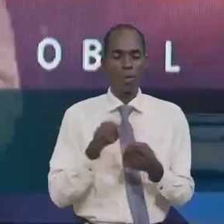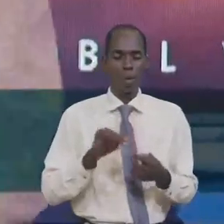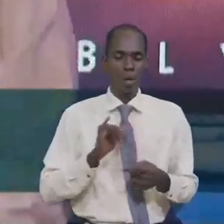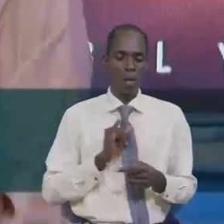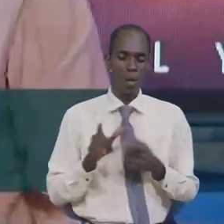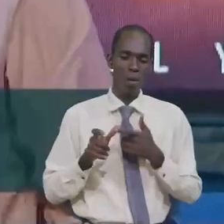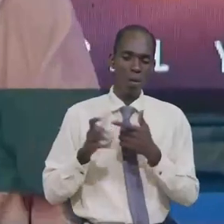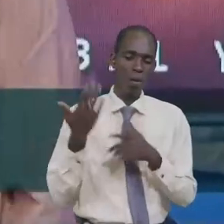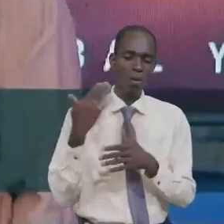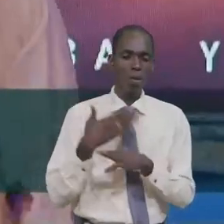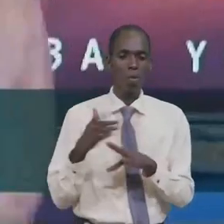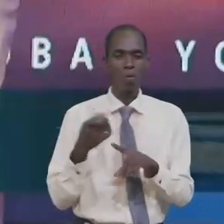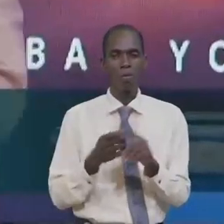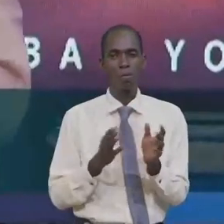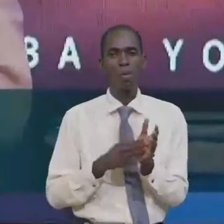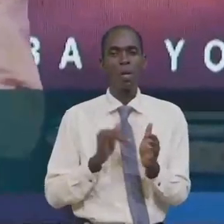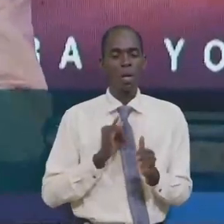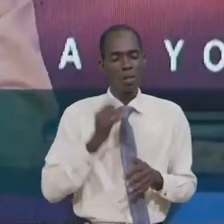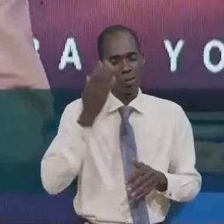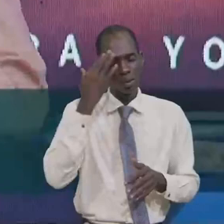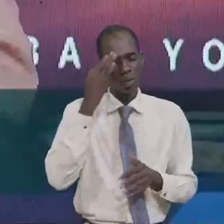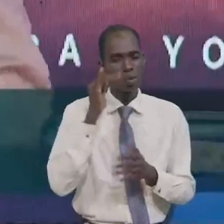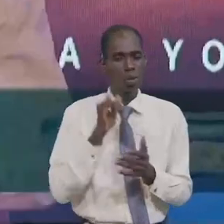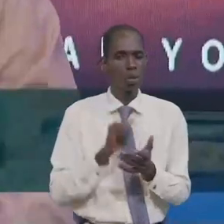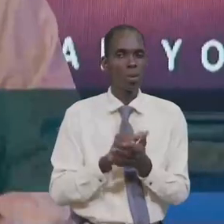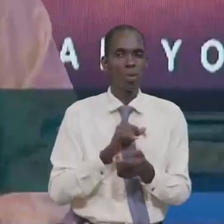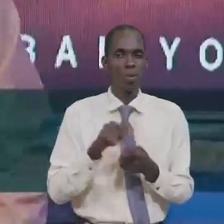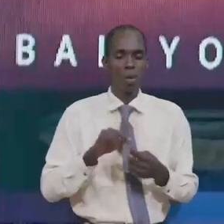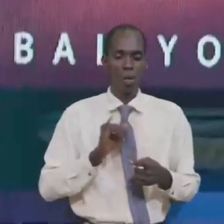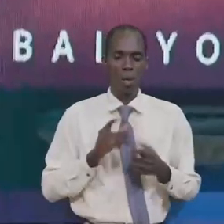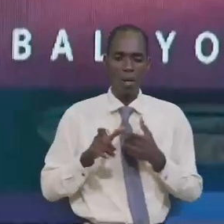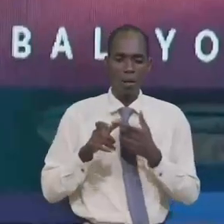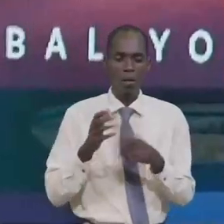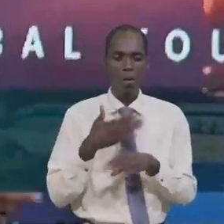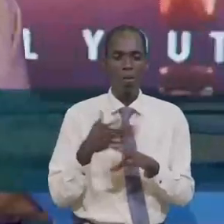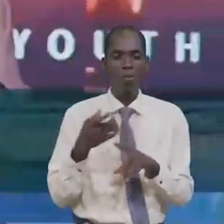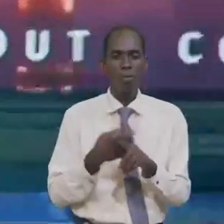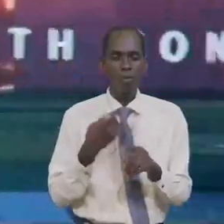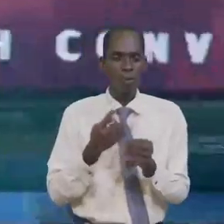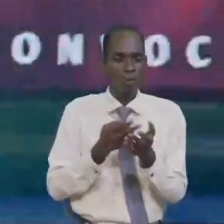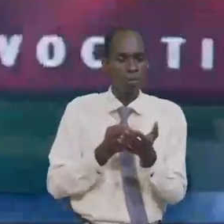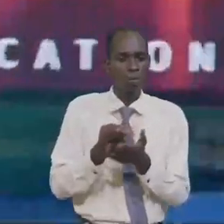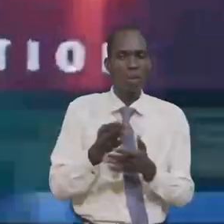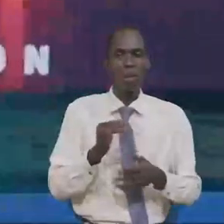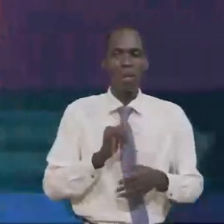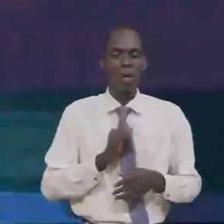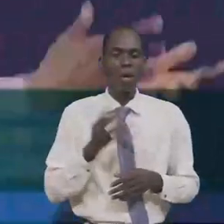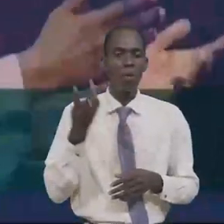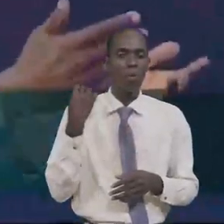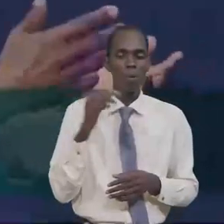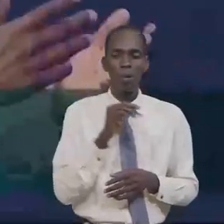m'identifier cela quand je fuyais la réalité je t'aime médiocre